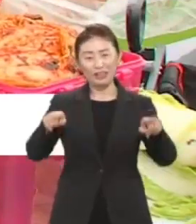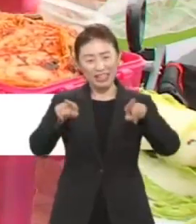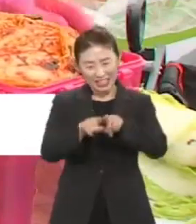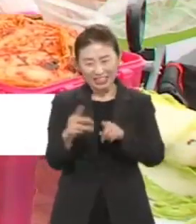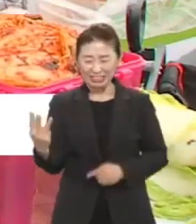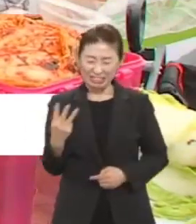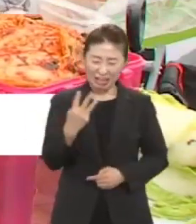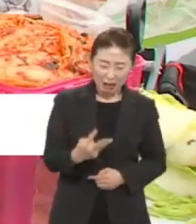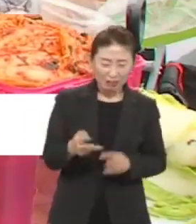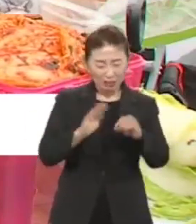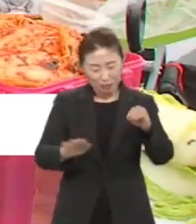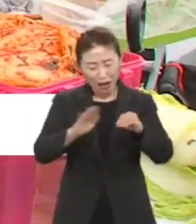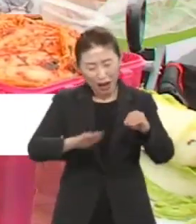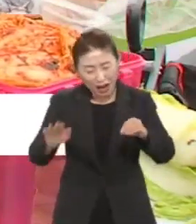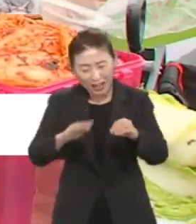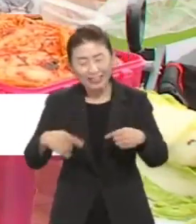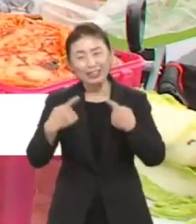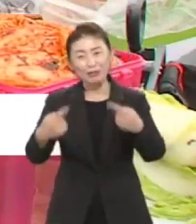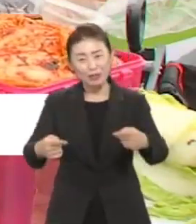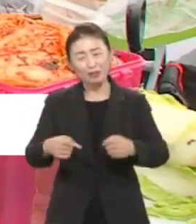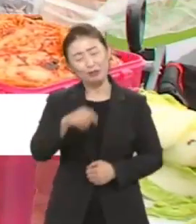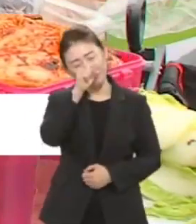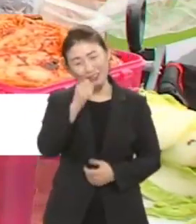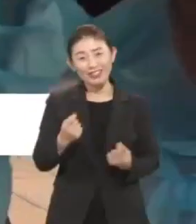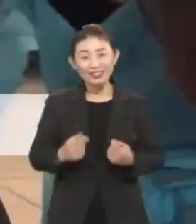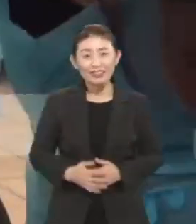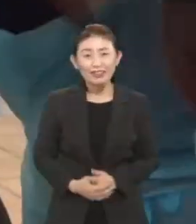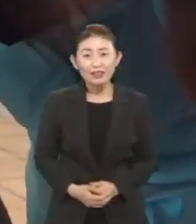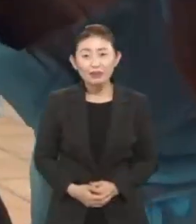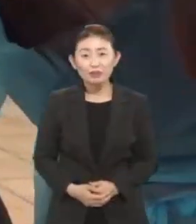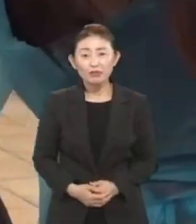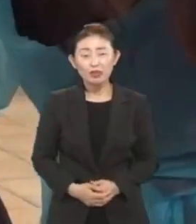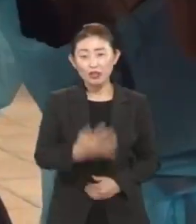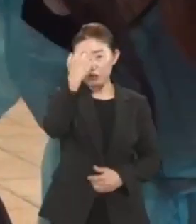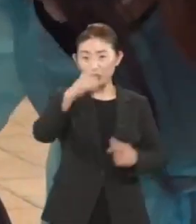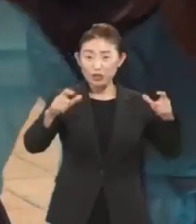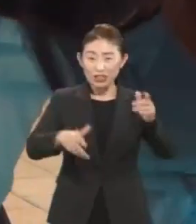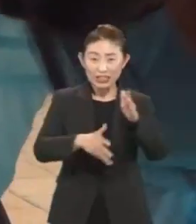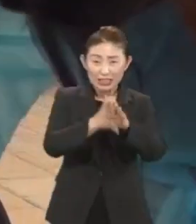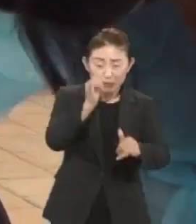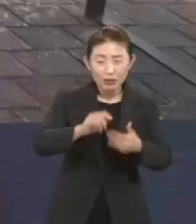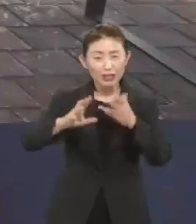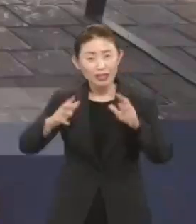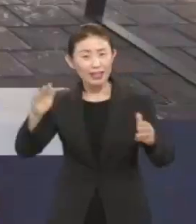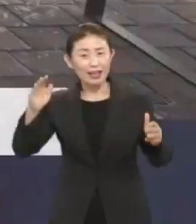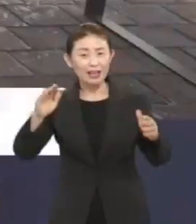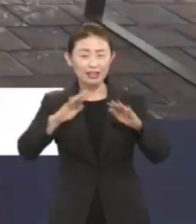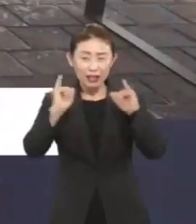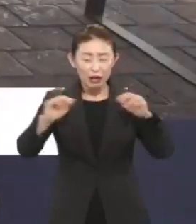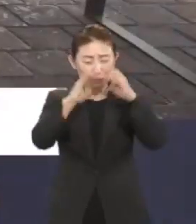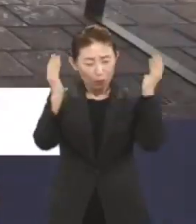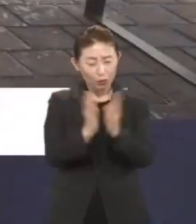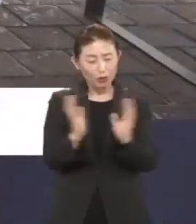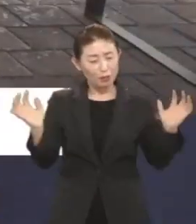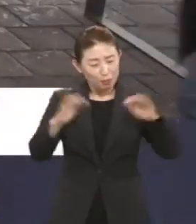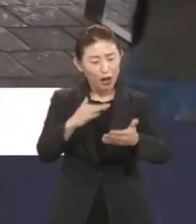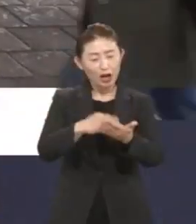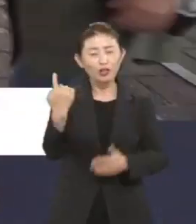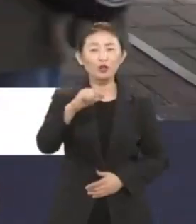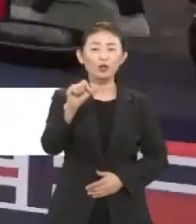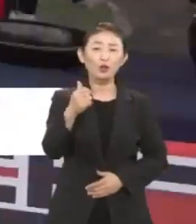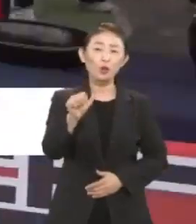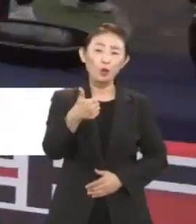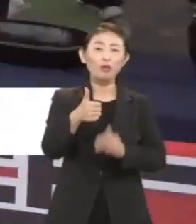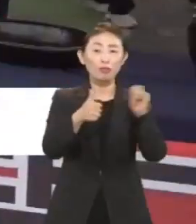여동생하고 이런 뜻깊은 자리를 만들어준 것 같아요. 충청권 시민과 외국인 등 1,500여 명이 참가하며